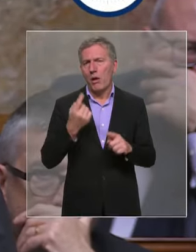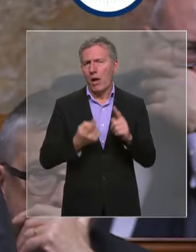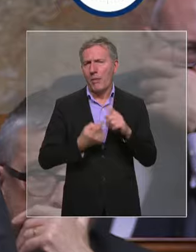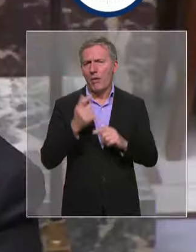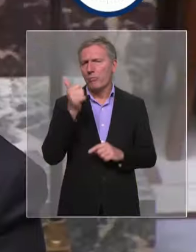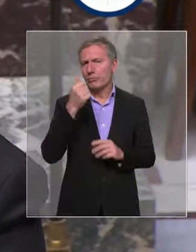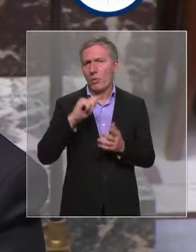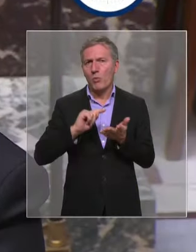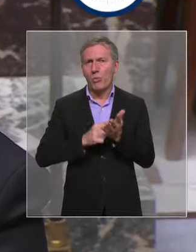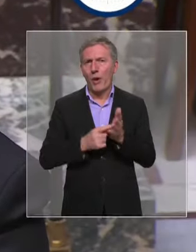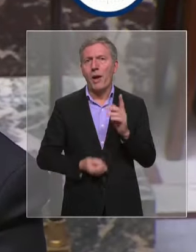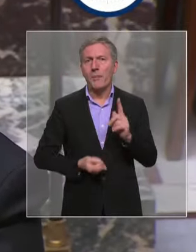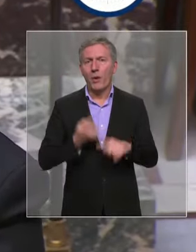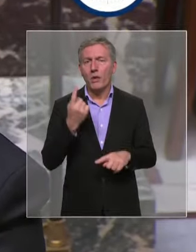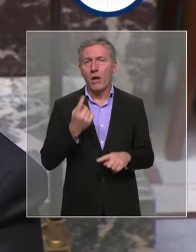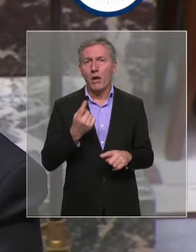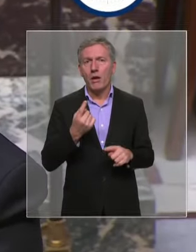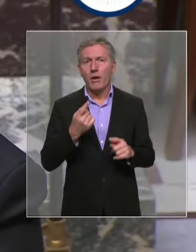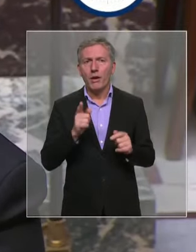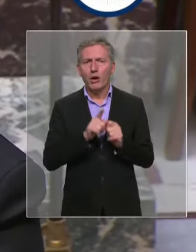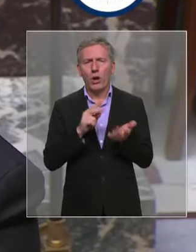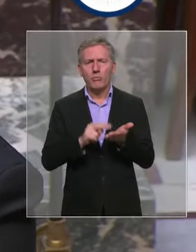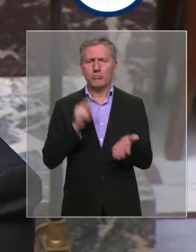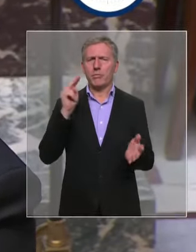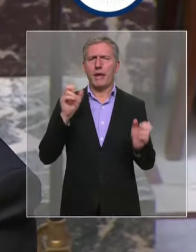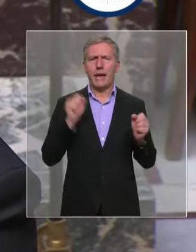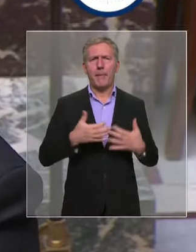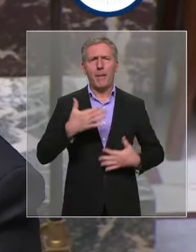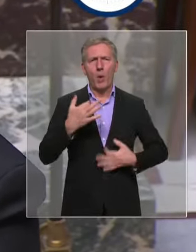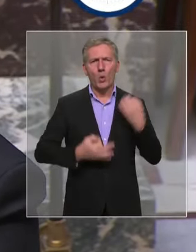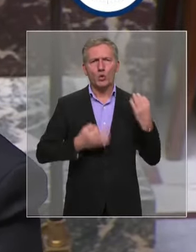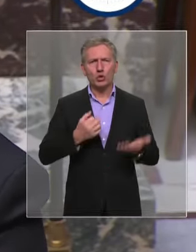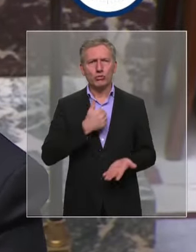point extrêmement important, celui du discernement du patient qui est